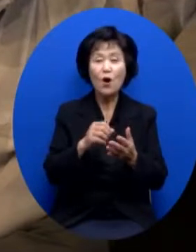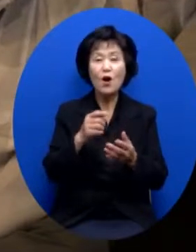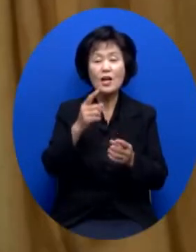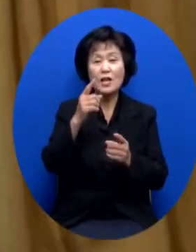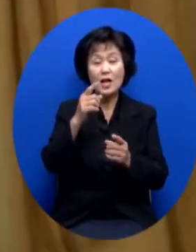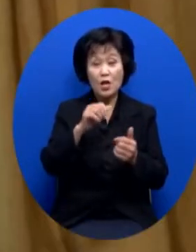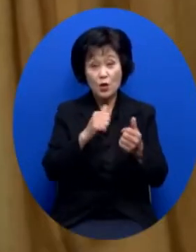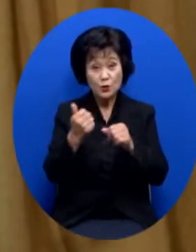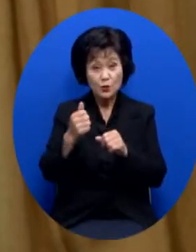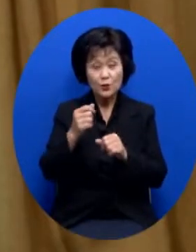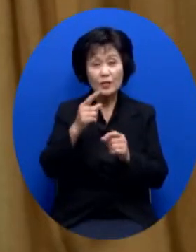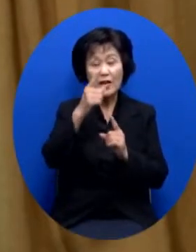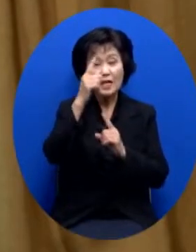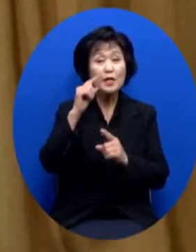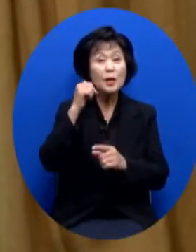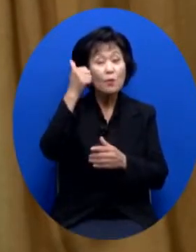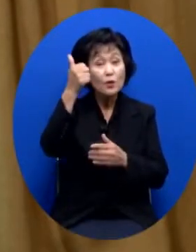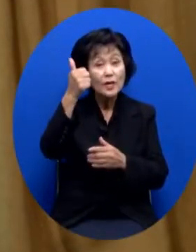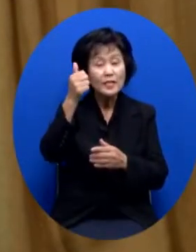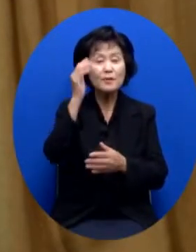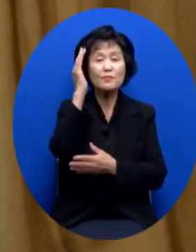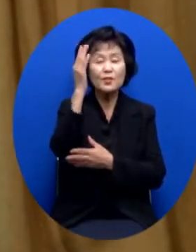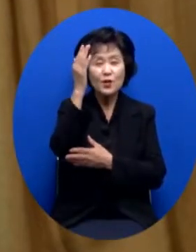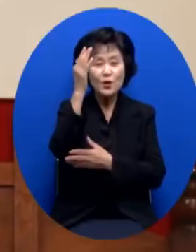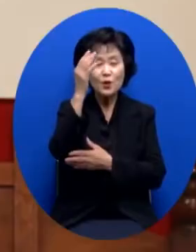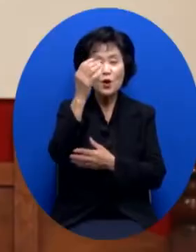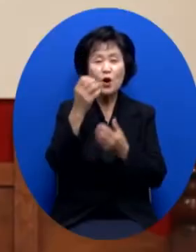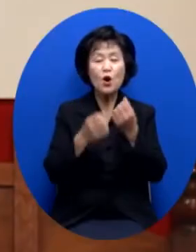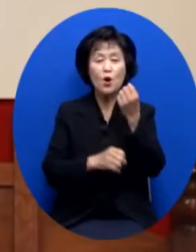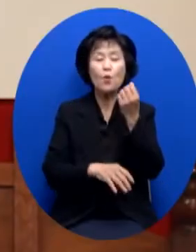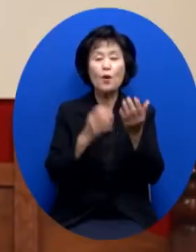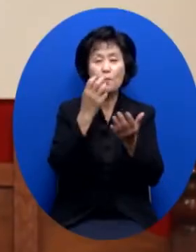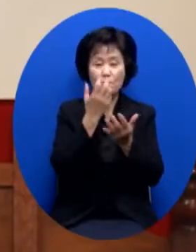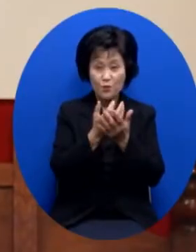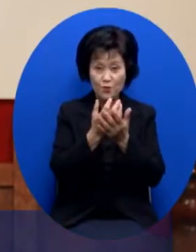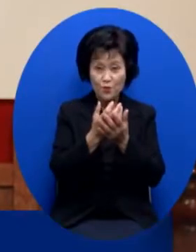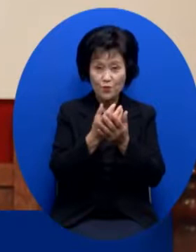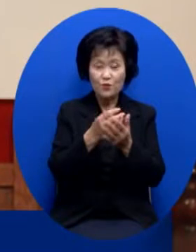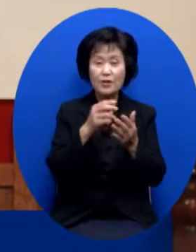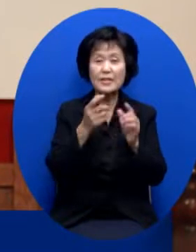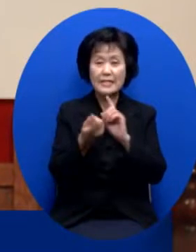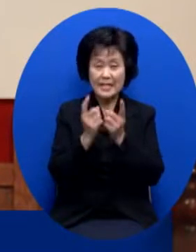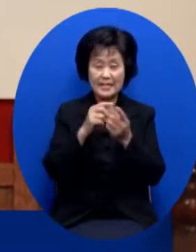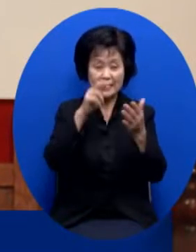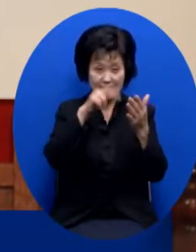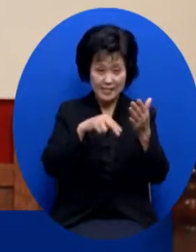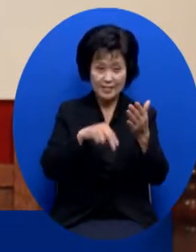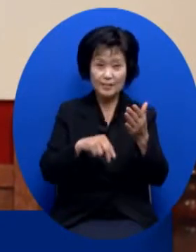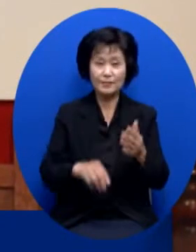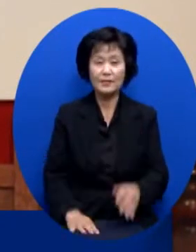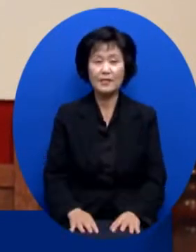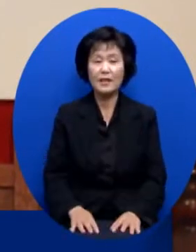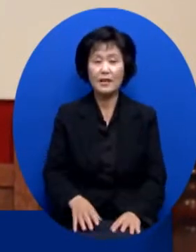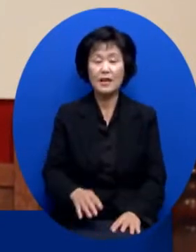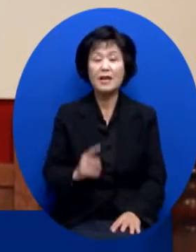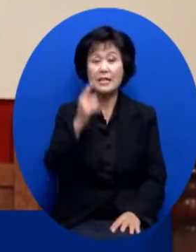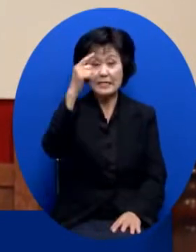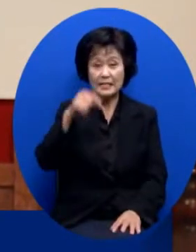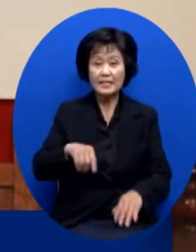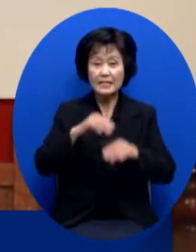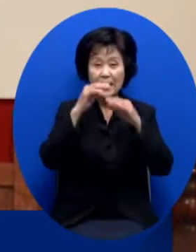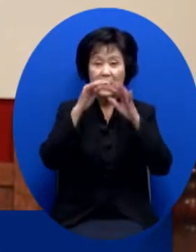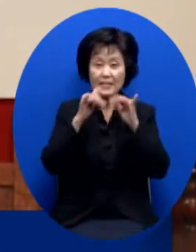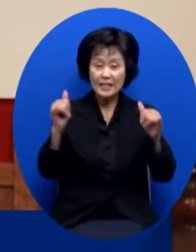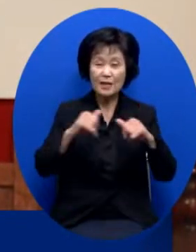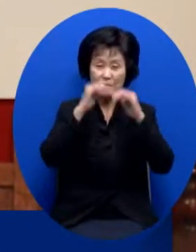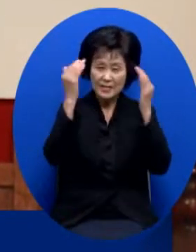목사의 1953년 설교 원문을 대독했습니다. 천하 사람은 다 하나님의 자녀인즉 어느